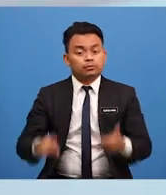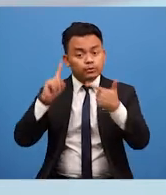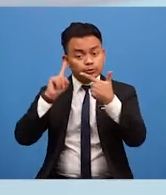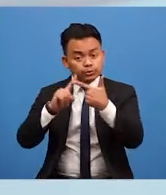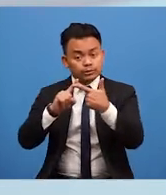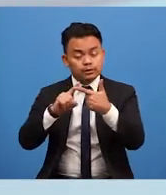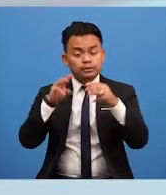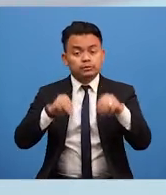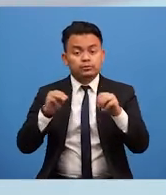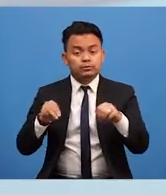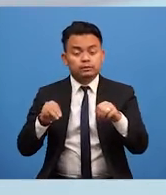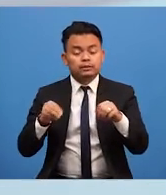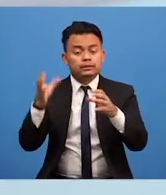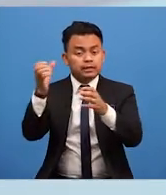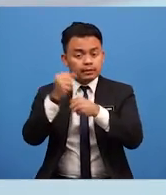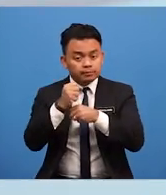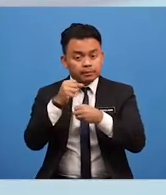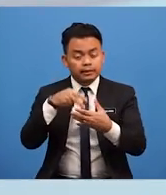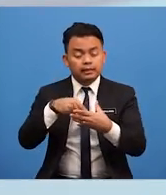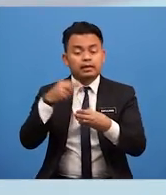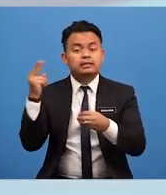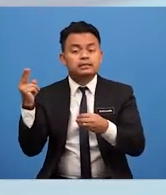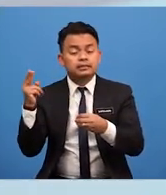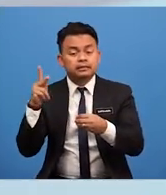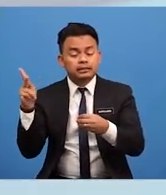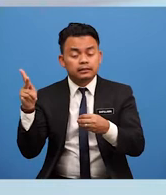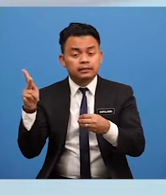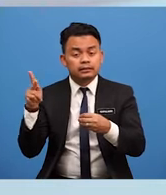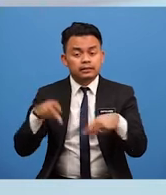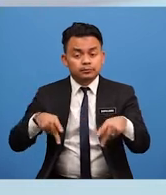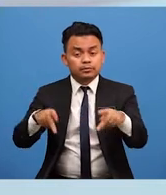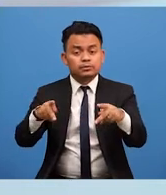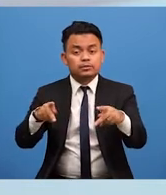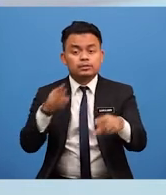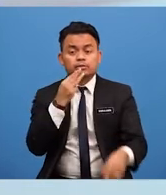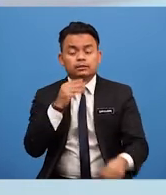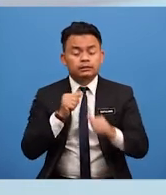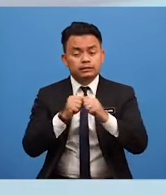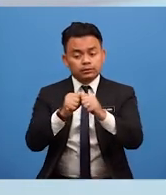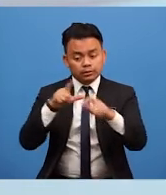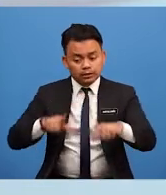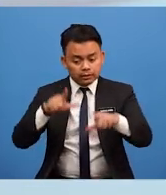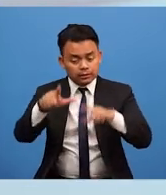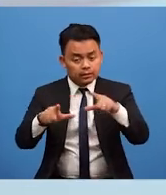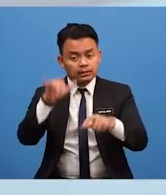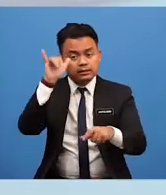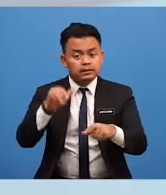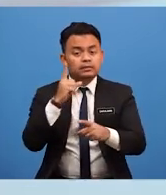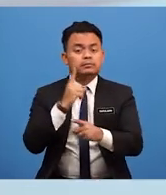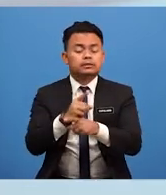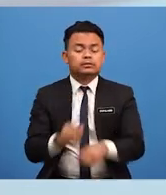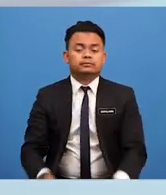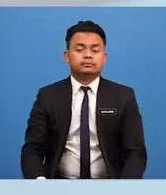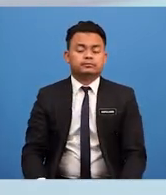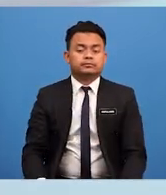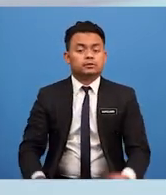warna mengikut prosedur. Objektif pembelajaran yang ketiga ialah menyukat